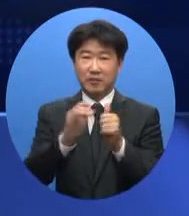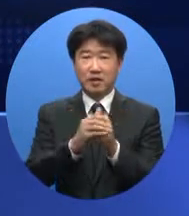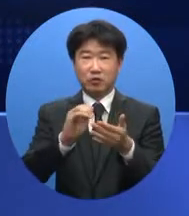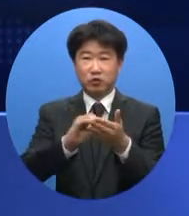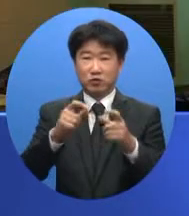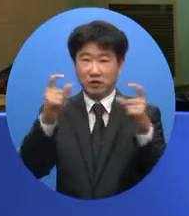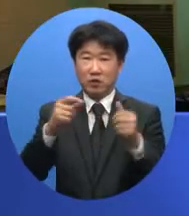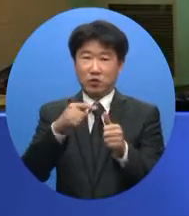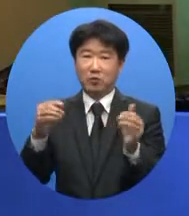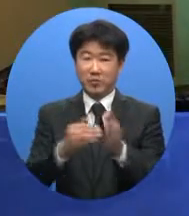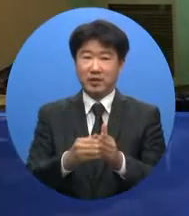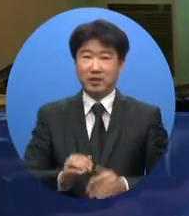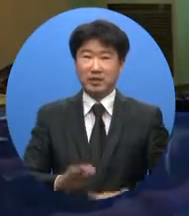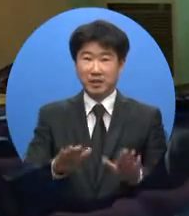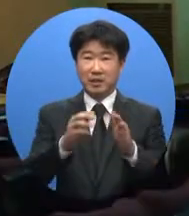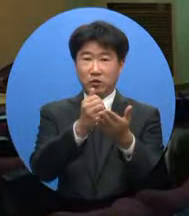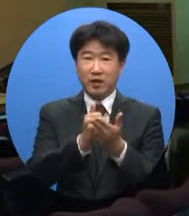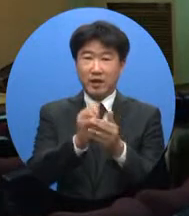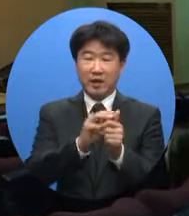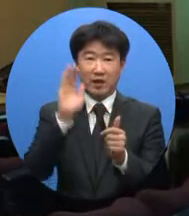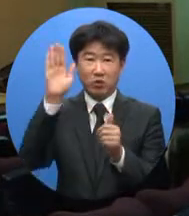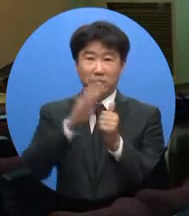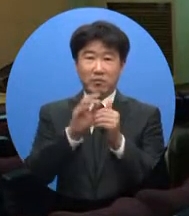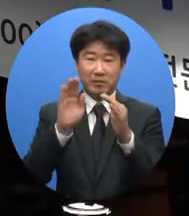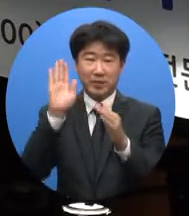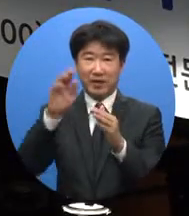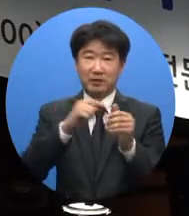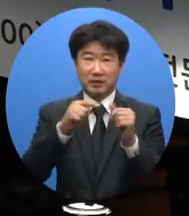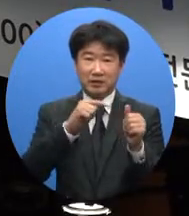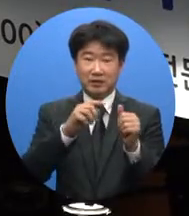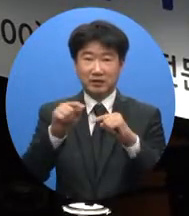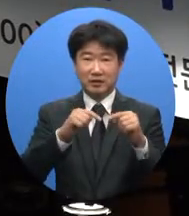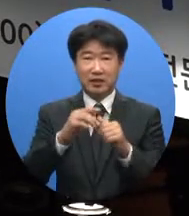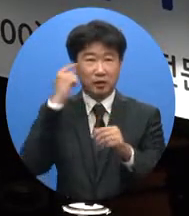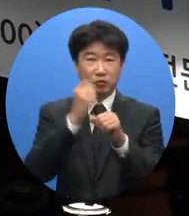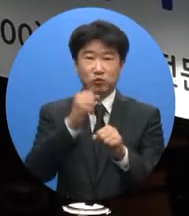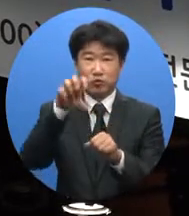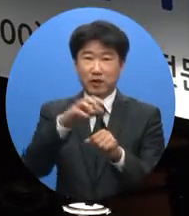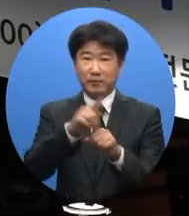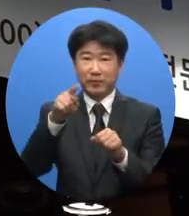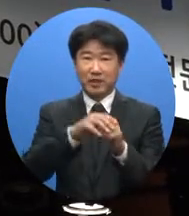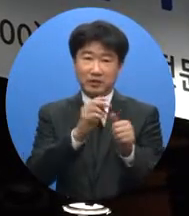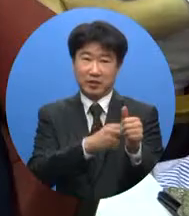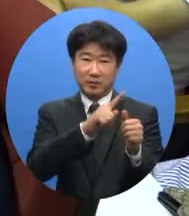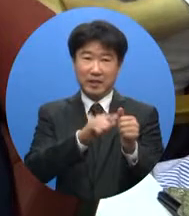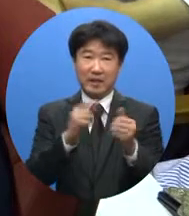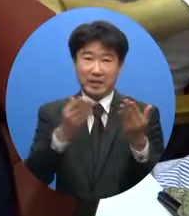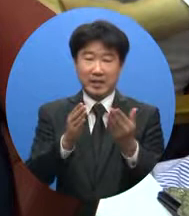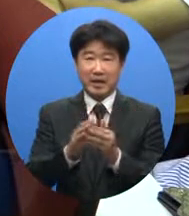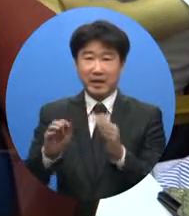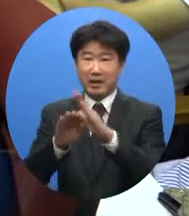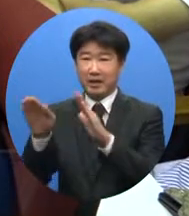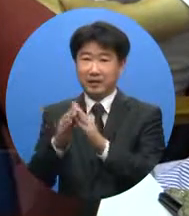실시했습니다. 이날 초청된 인구와 미래정책연구원의 공옥희 강사는 인구 절벽 시대의 일과 가정의